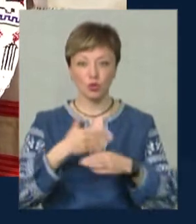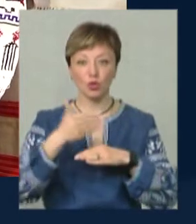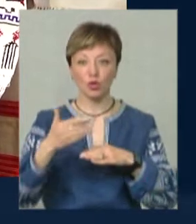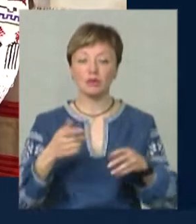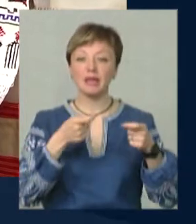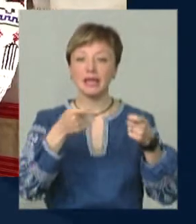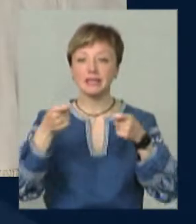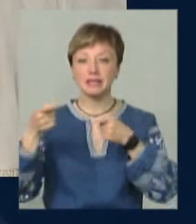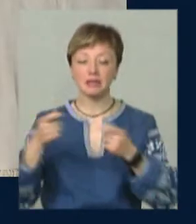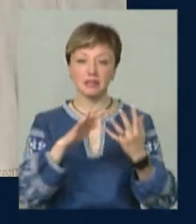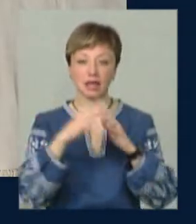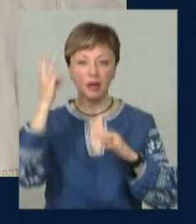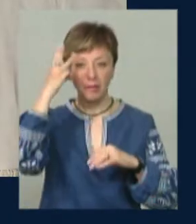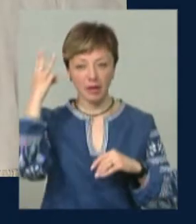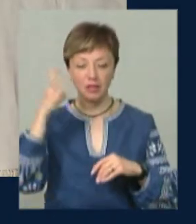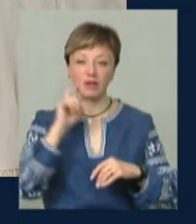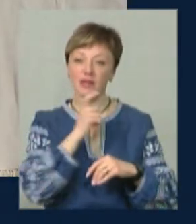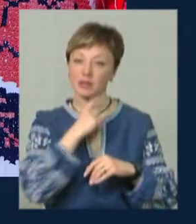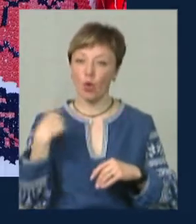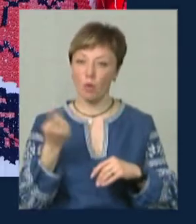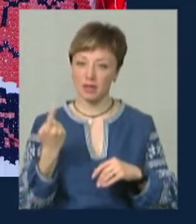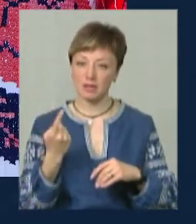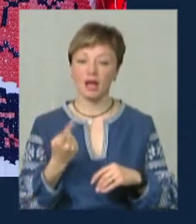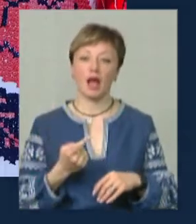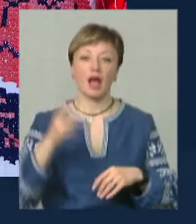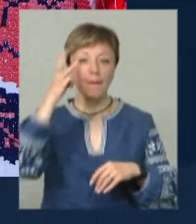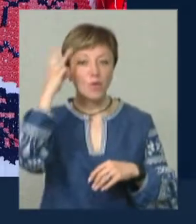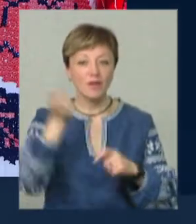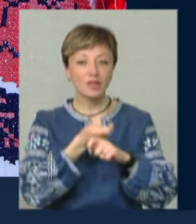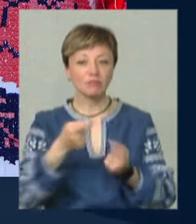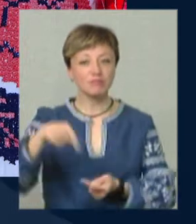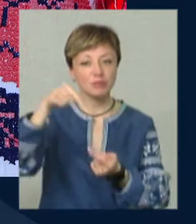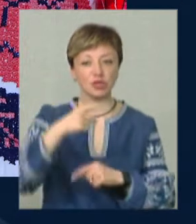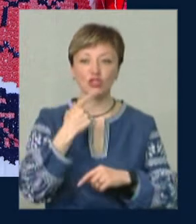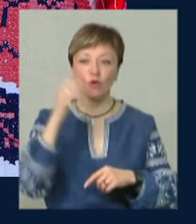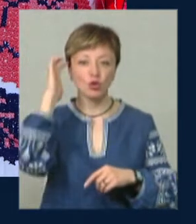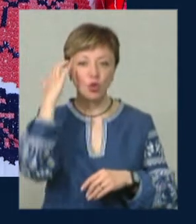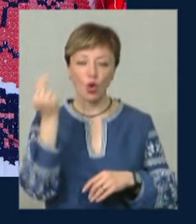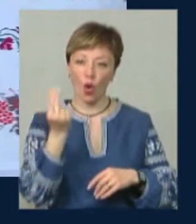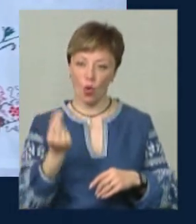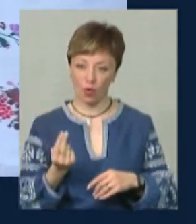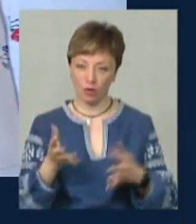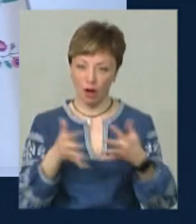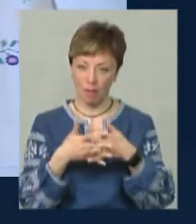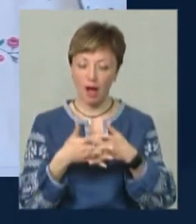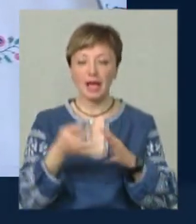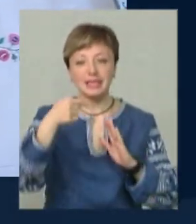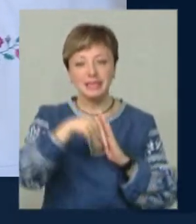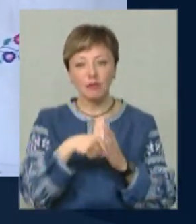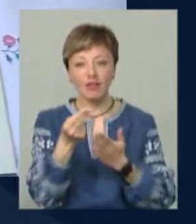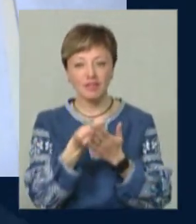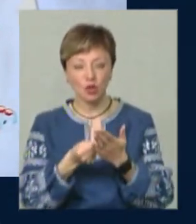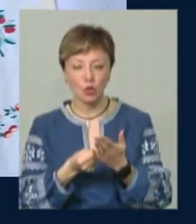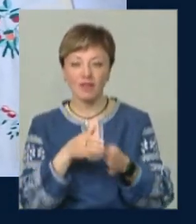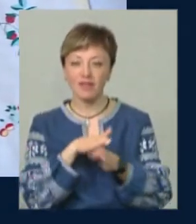їздили в експедиції по селам Хмельницької та Вінницької областей. Для подільської вишивки характерна червоно-чорна кольорова гама. Символи та візерунки на